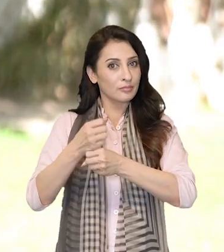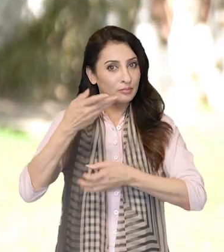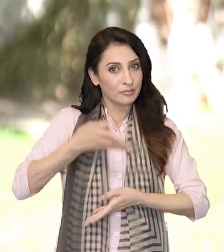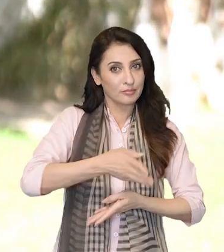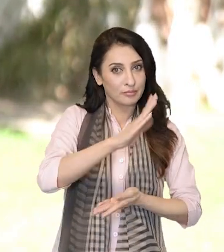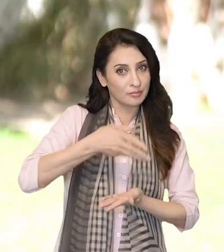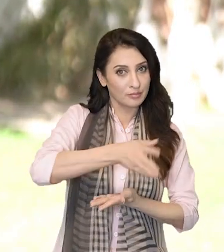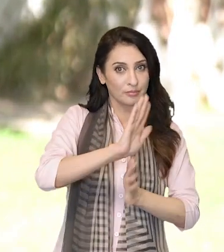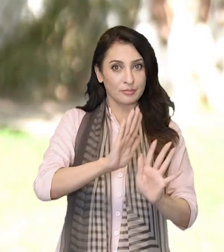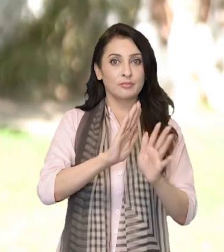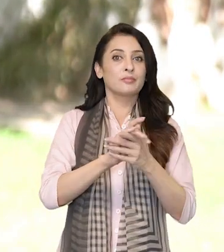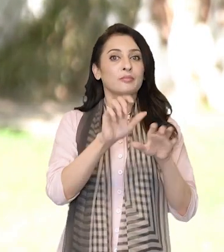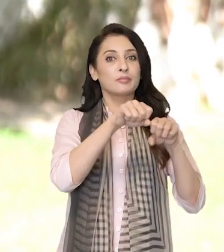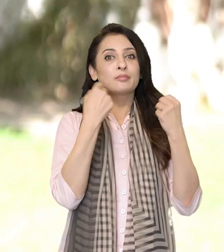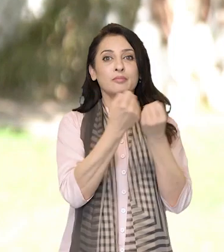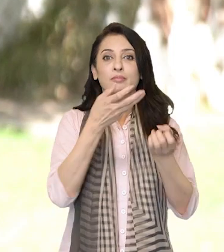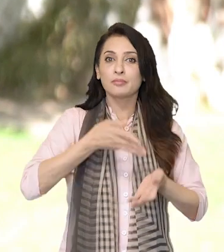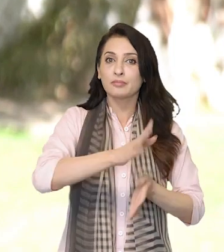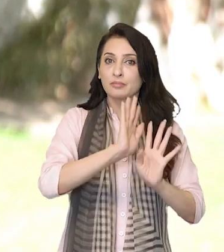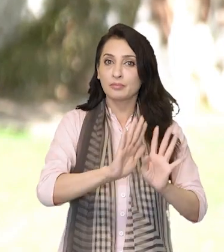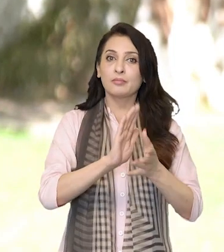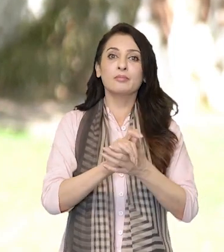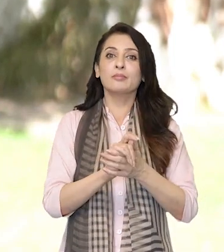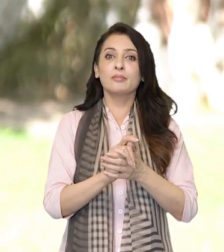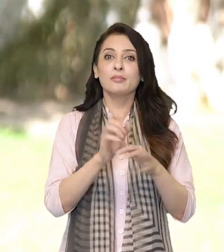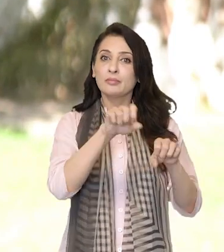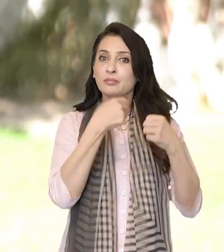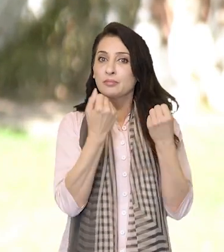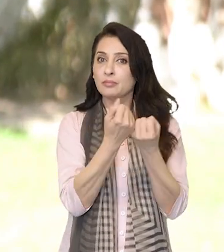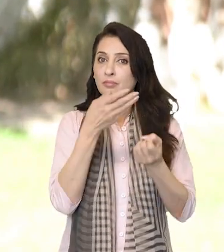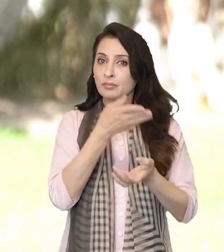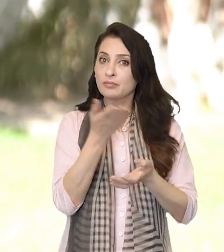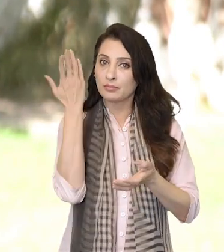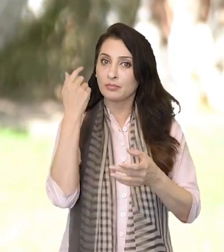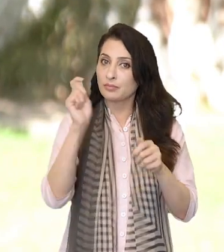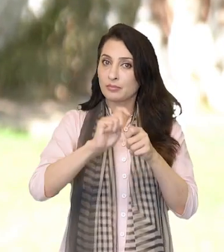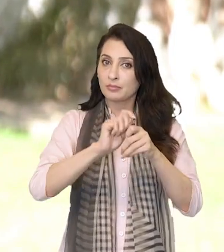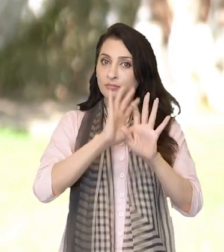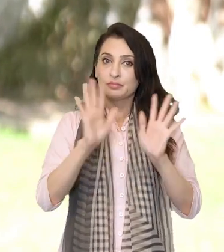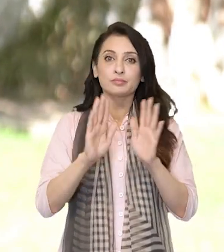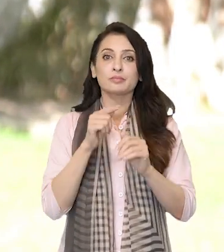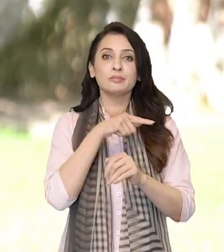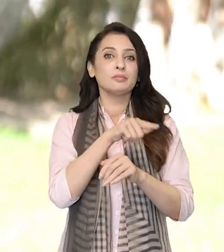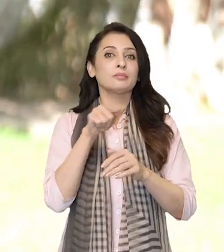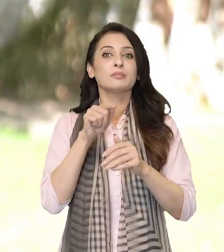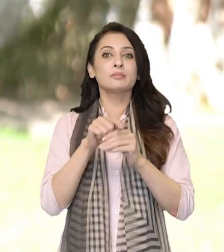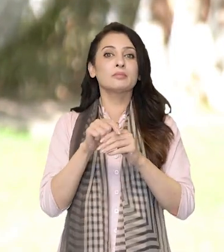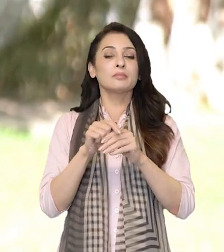इन एग्जिस्टिंग इदारों के अंदर, और ये इदारे जो ऑलरेडी एग्जिस्ट करते हैं उनकी